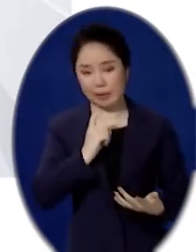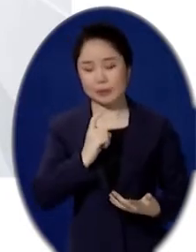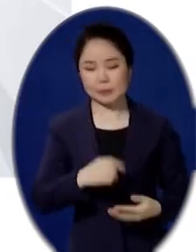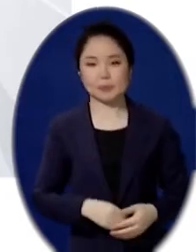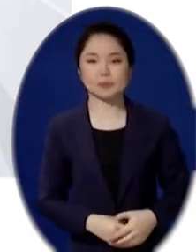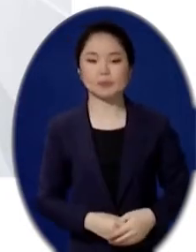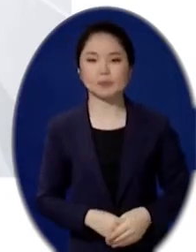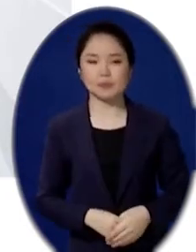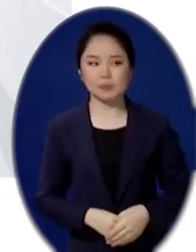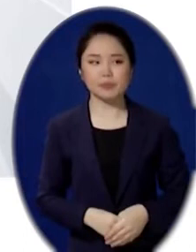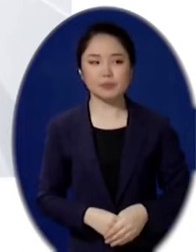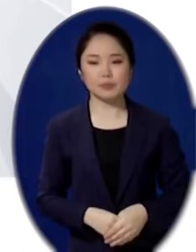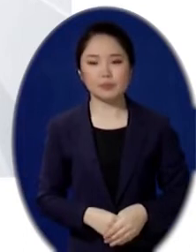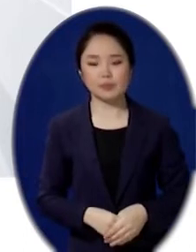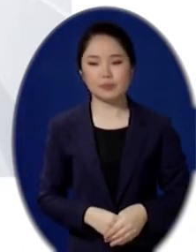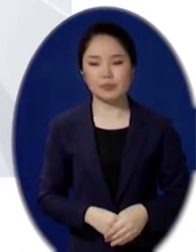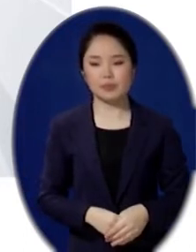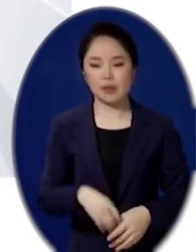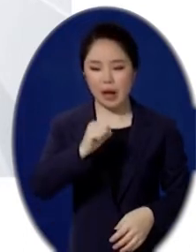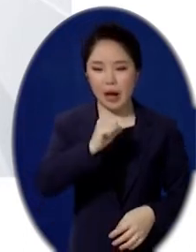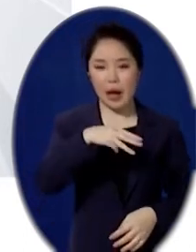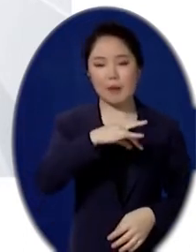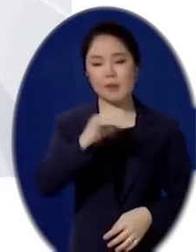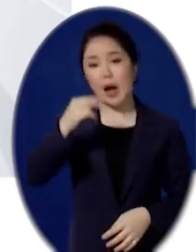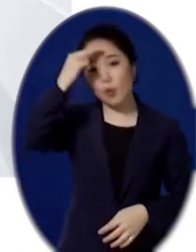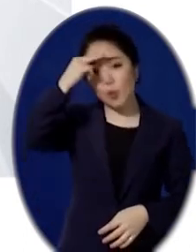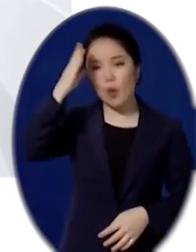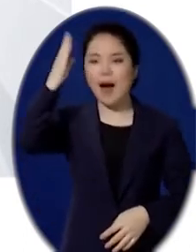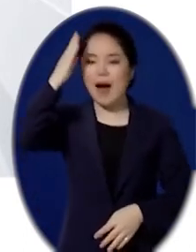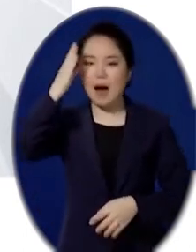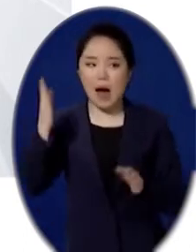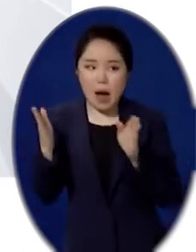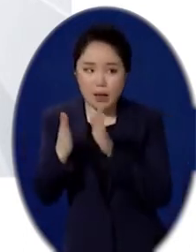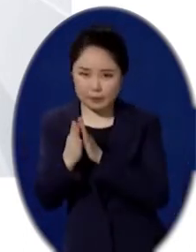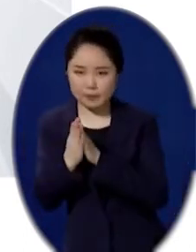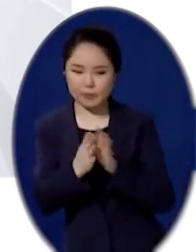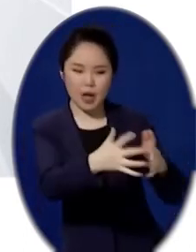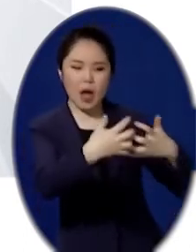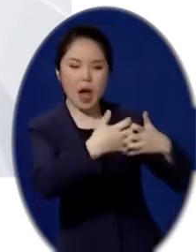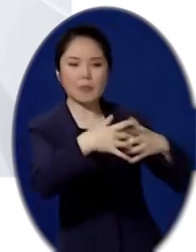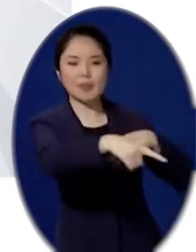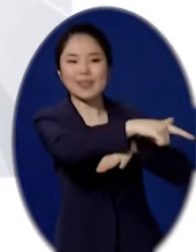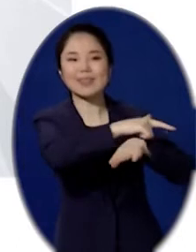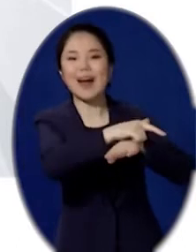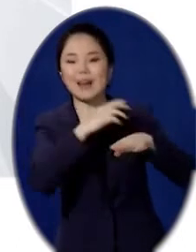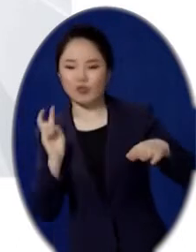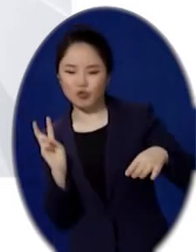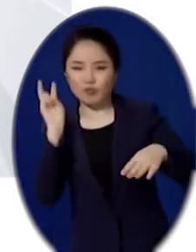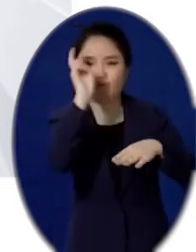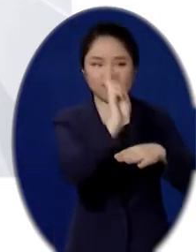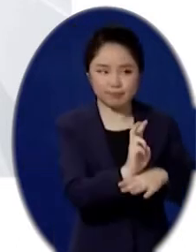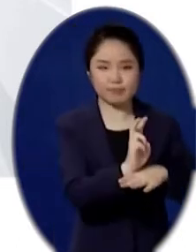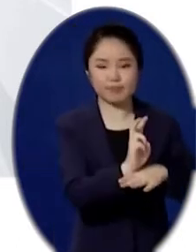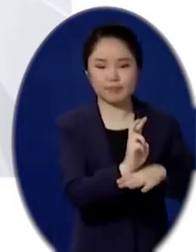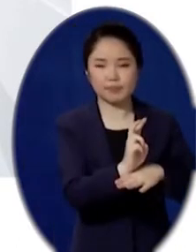За, уншиж эхлэе. Амраах уу, аавтайгаа амтны хүрээлэнд